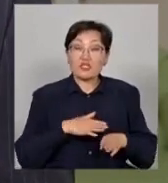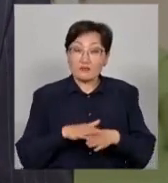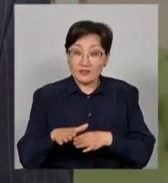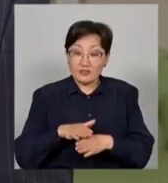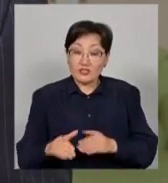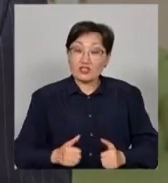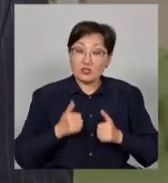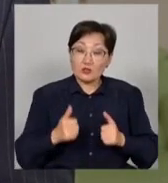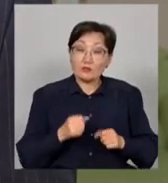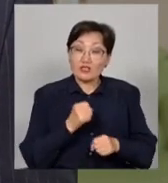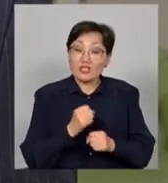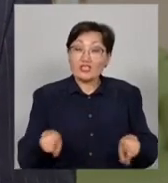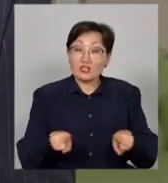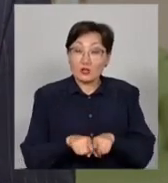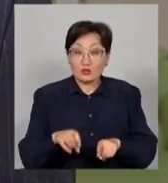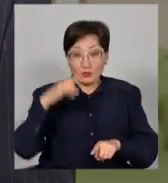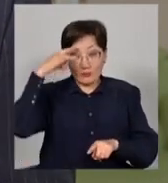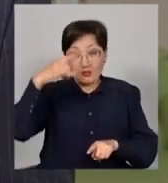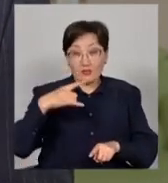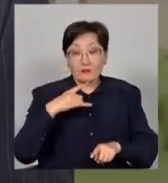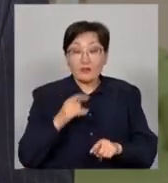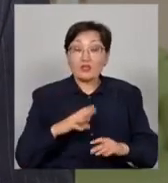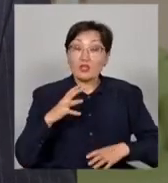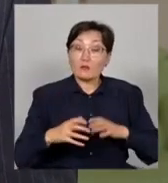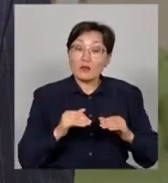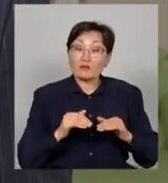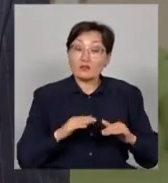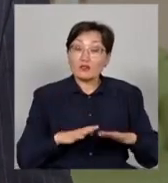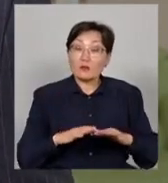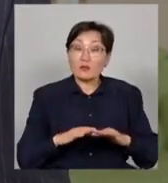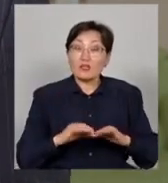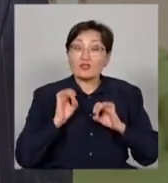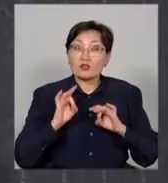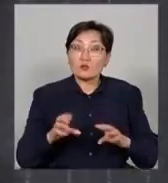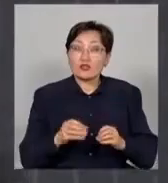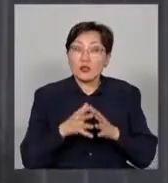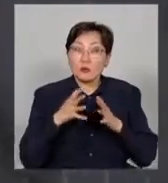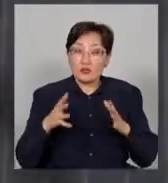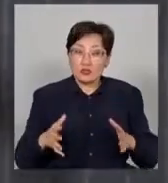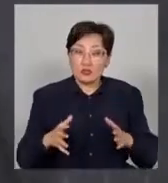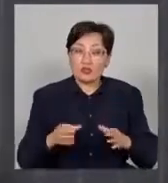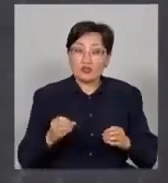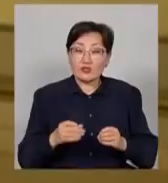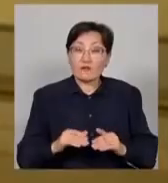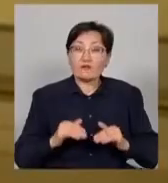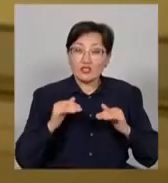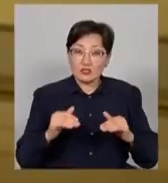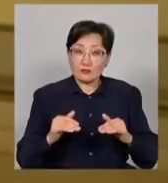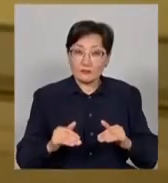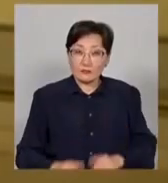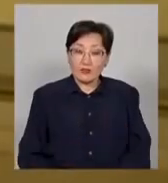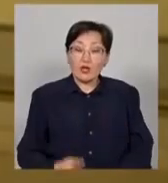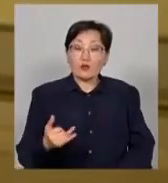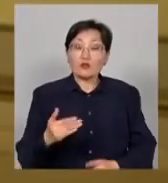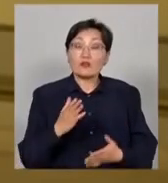творить, стремление делать так, чтобы Казахстан на мировой арене звучал еще громче, еще выше. У него есть